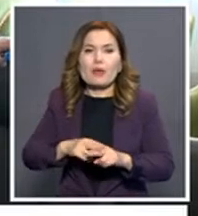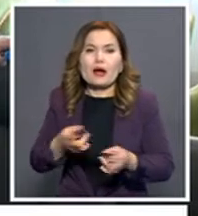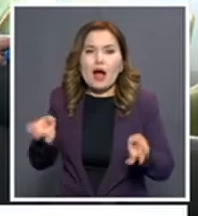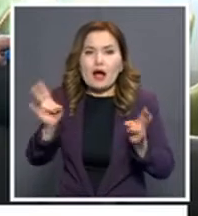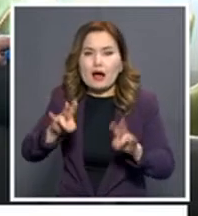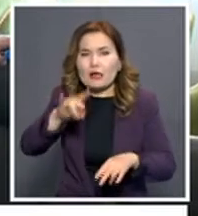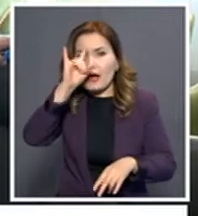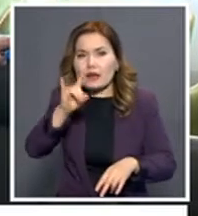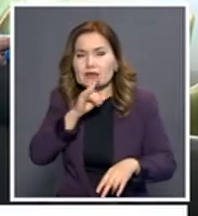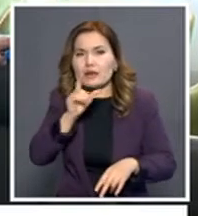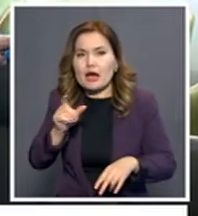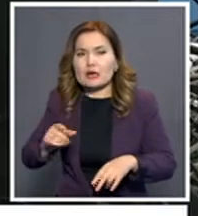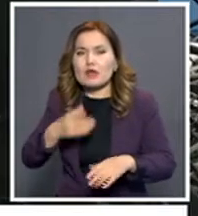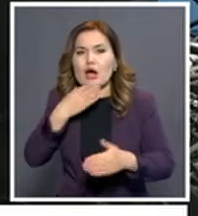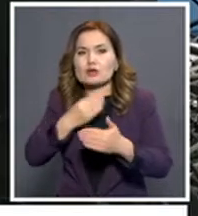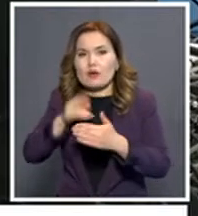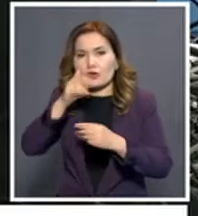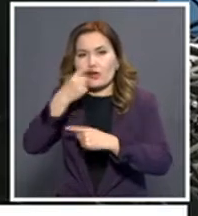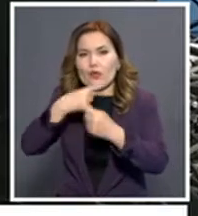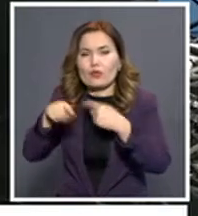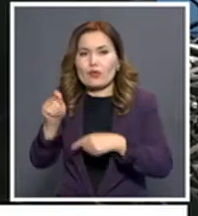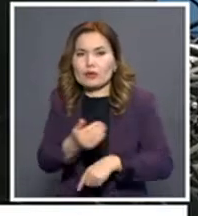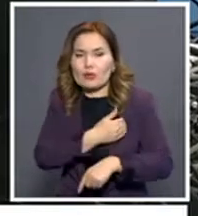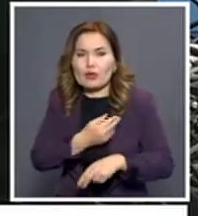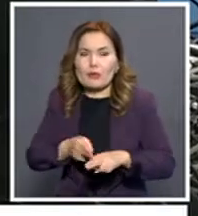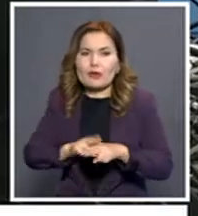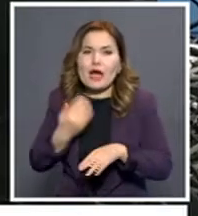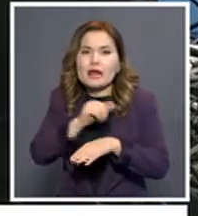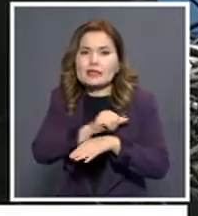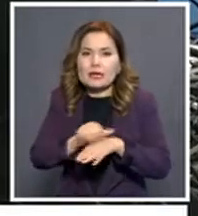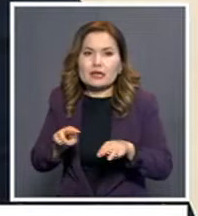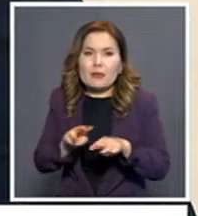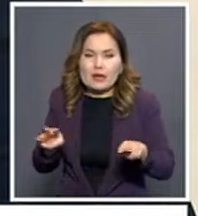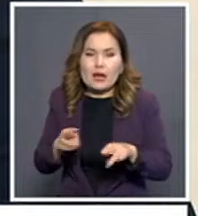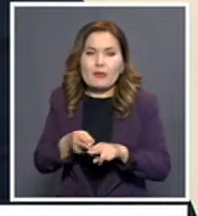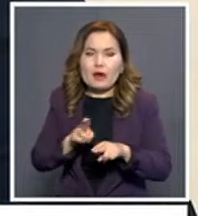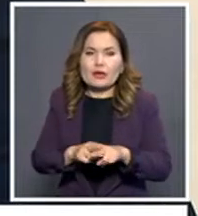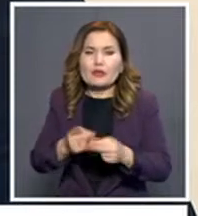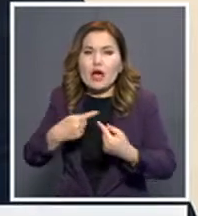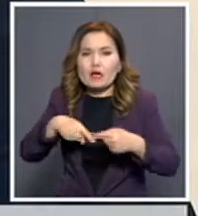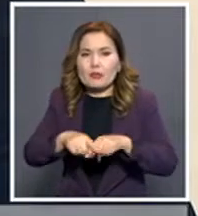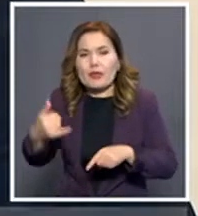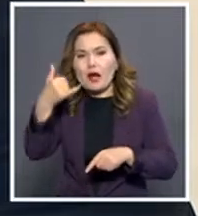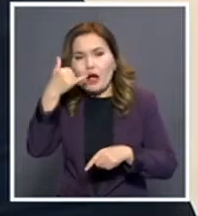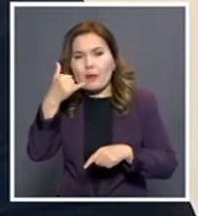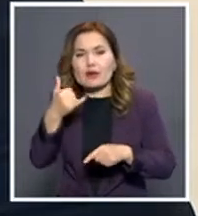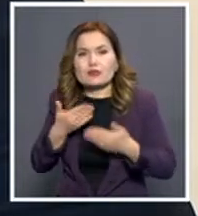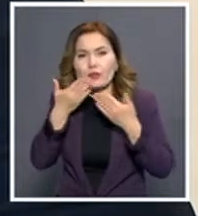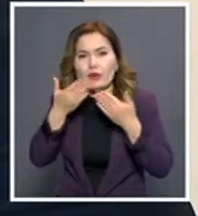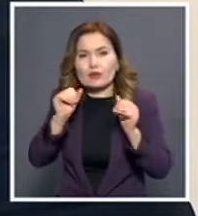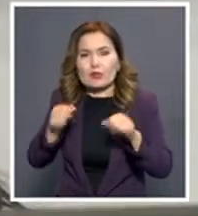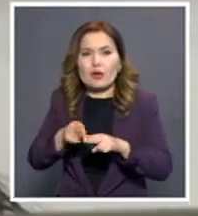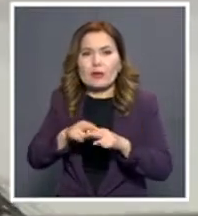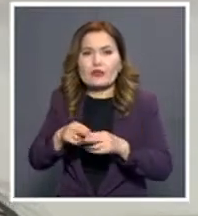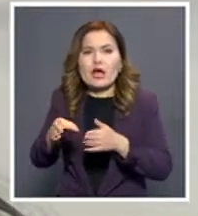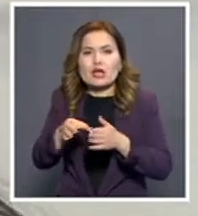да отанға оралуды көздесе, сол елдегі елшіліктерге немесе Сыртқы істер министрлігінің дағдарыстық штабына хабарласа алады. Жедел желінің